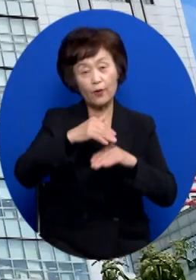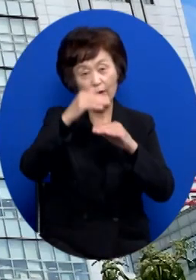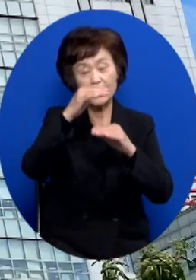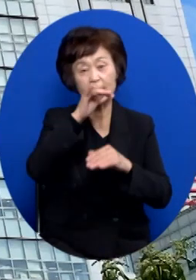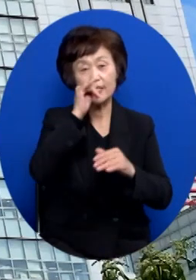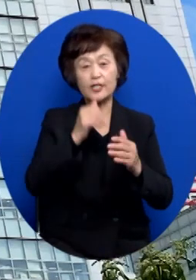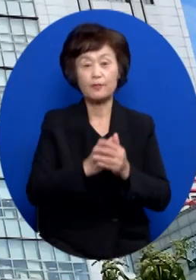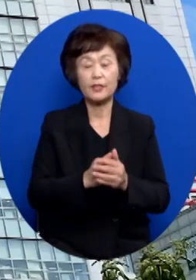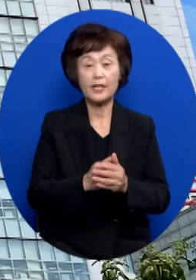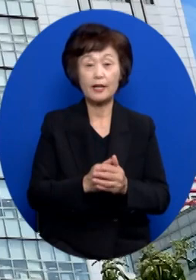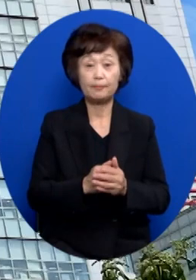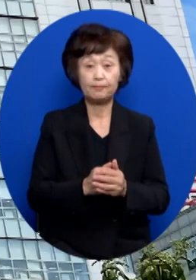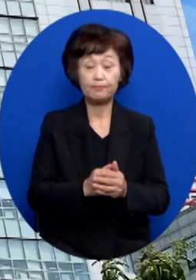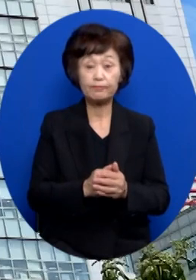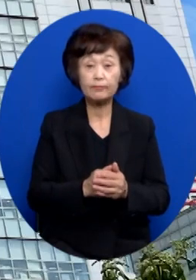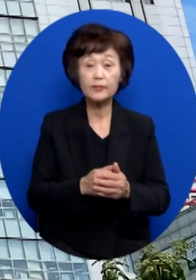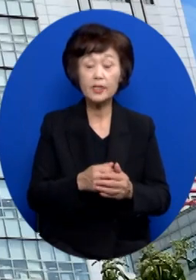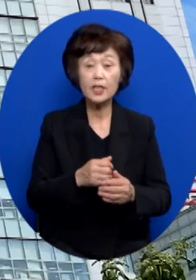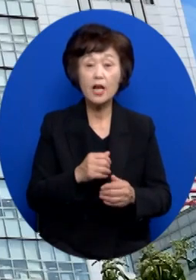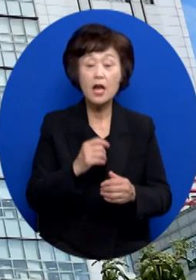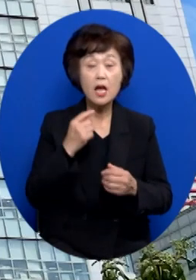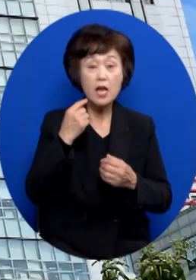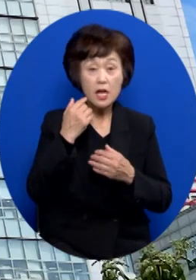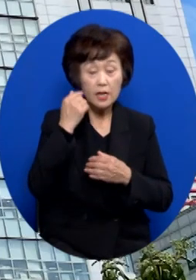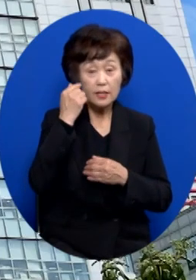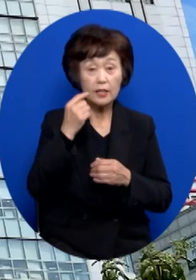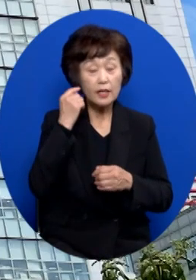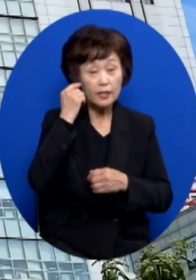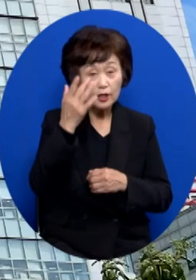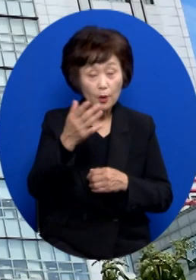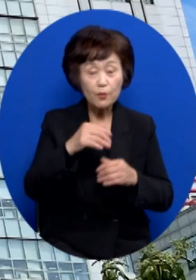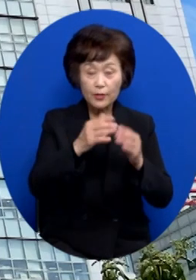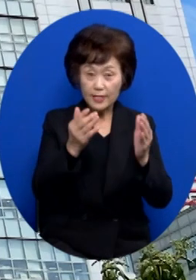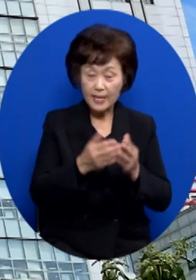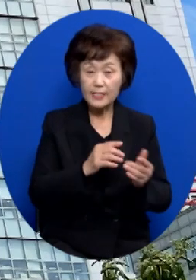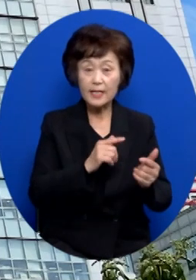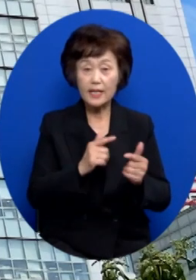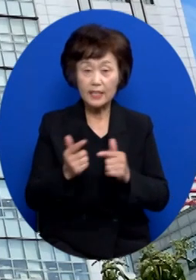하이패밀리와 시니어 파트너스가 노인 호칭에 관한 설문조사 결과를 발표했습니다.